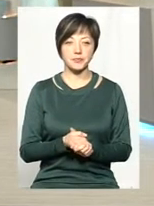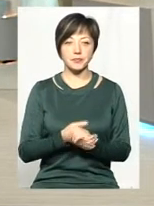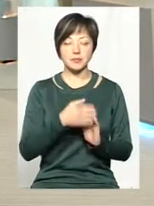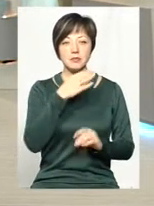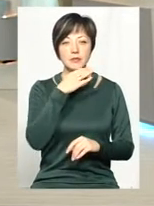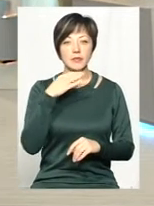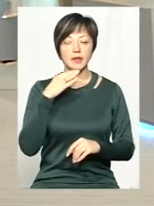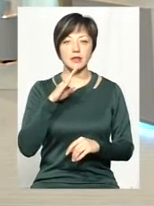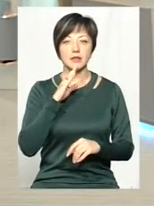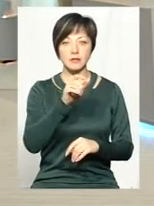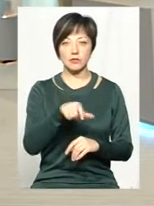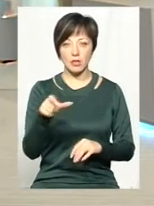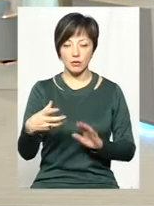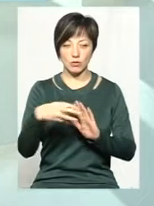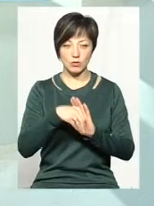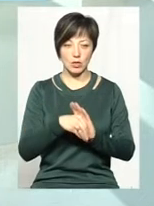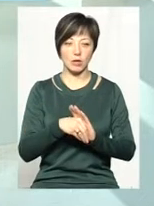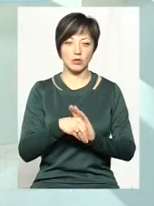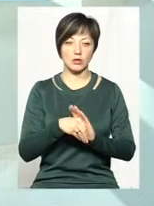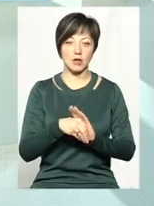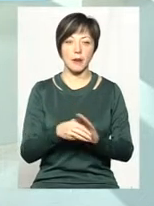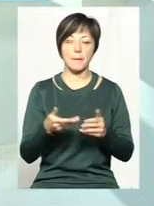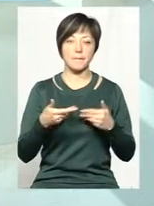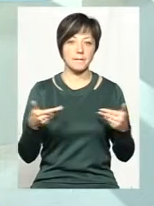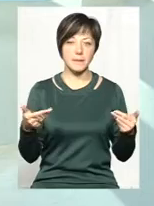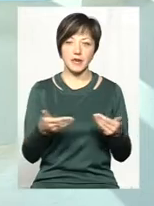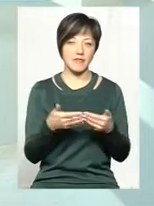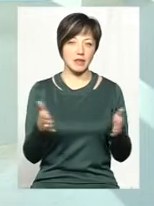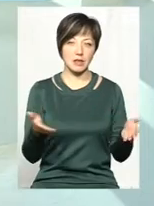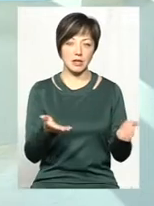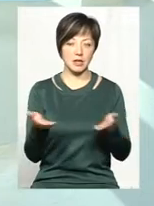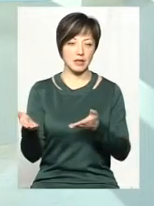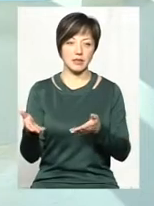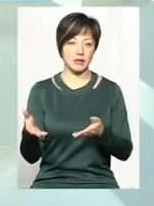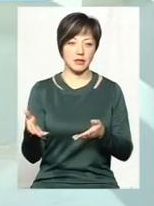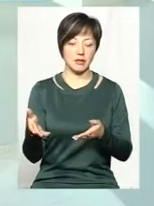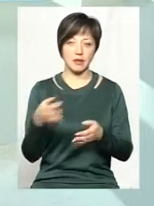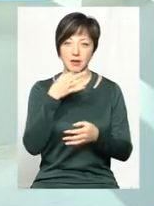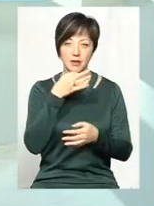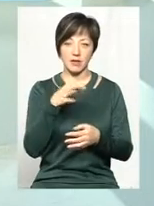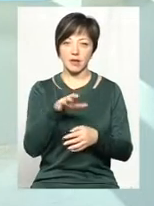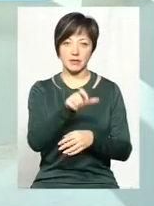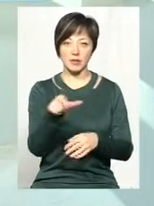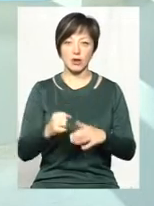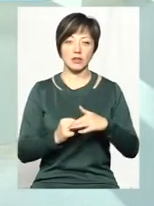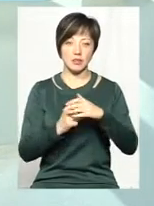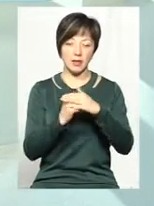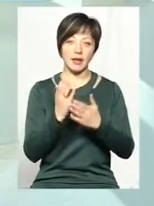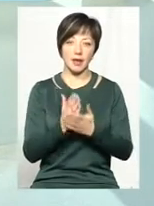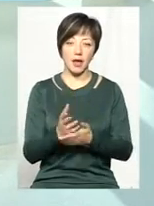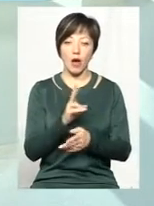Багато дівчат, які долучаються. Тобто ми відкриті для всіх. І воно, ну, костяк є костяк,